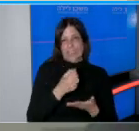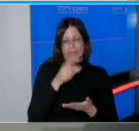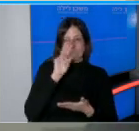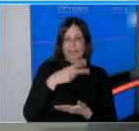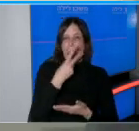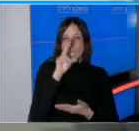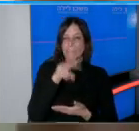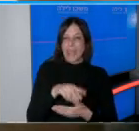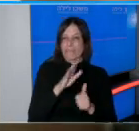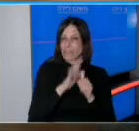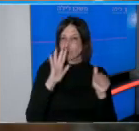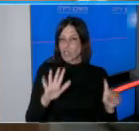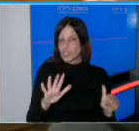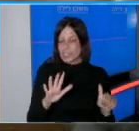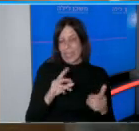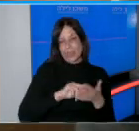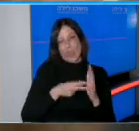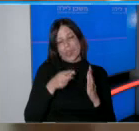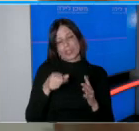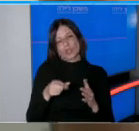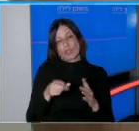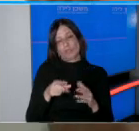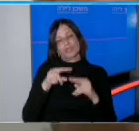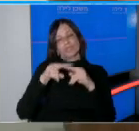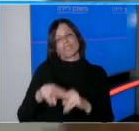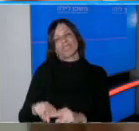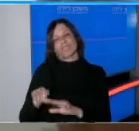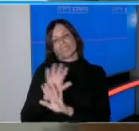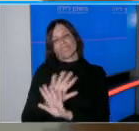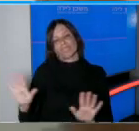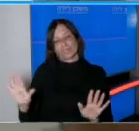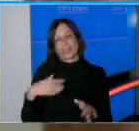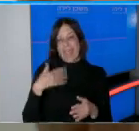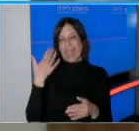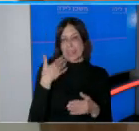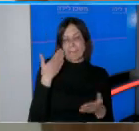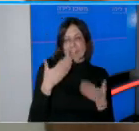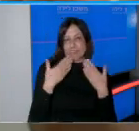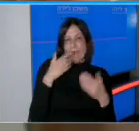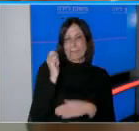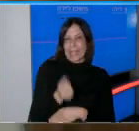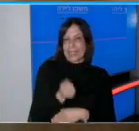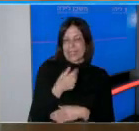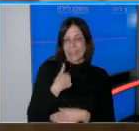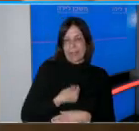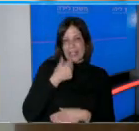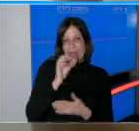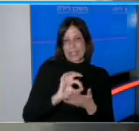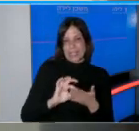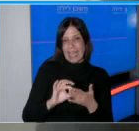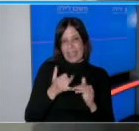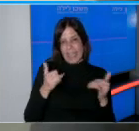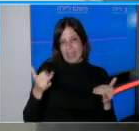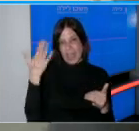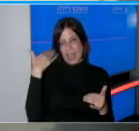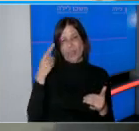ב-2016. והתוכנית הזאת יושבת שם, אני הייתי אפילו בישיבה בכנסת שבה מנכ״ל משרד הרווחה דאז,